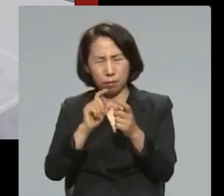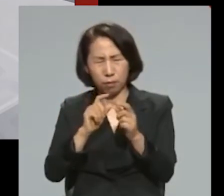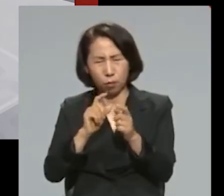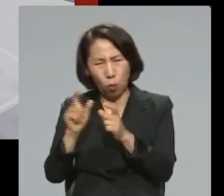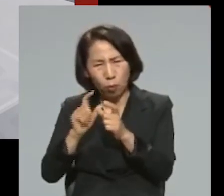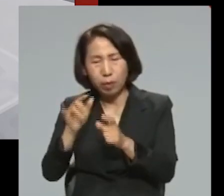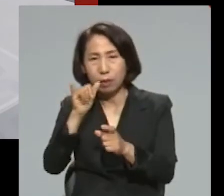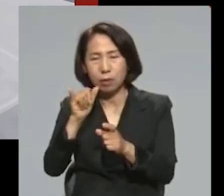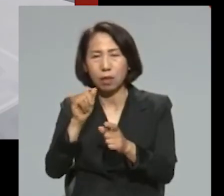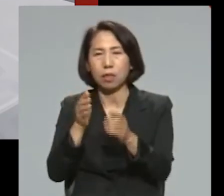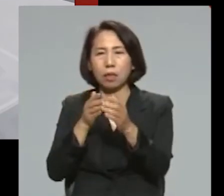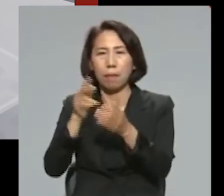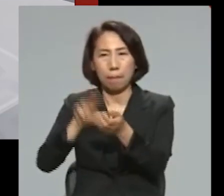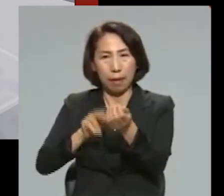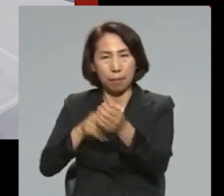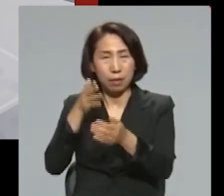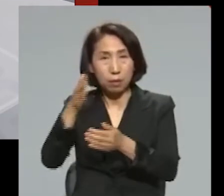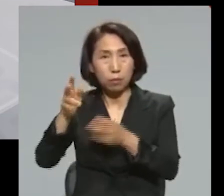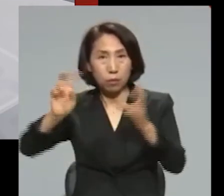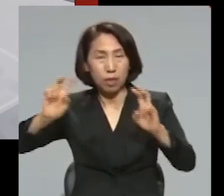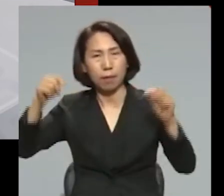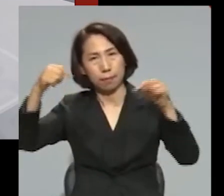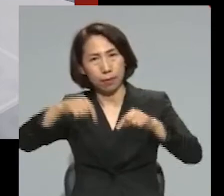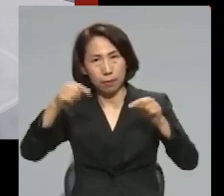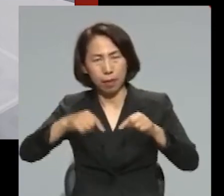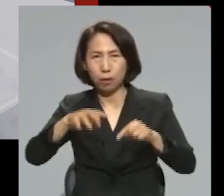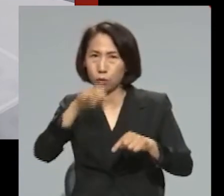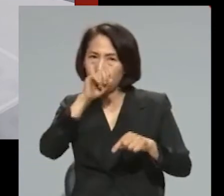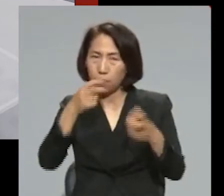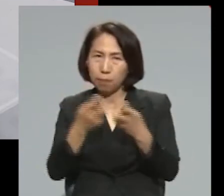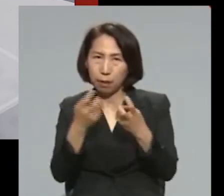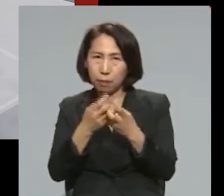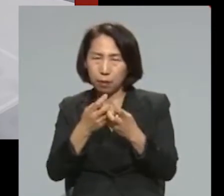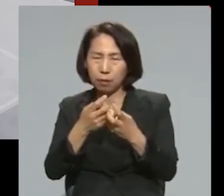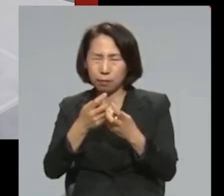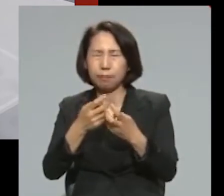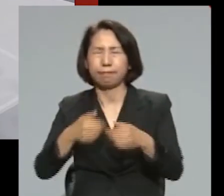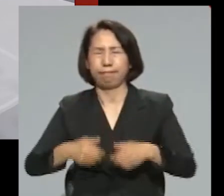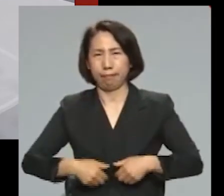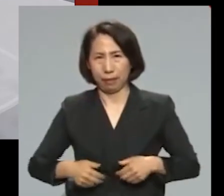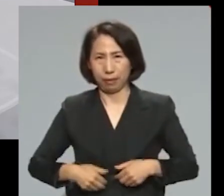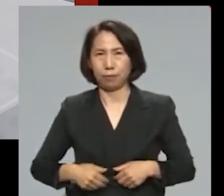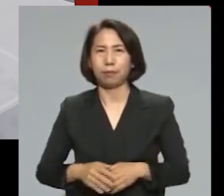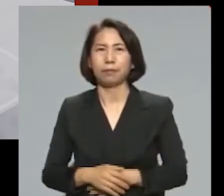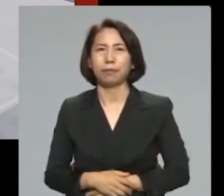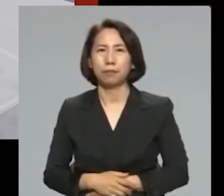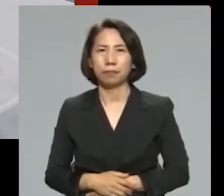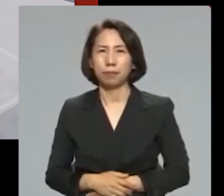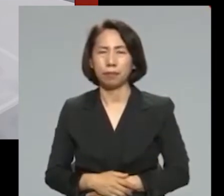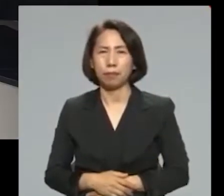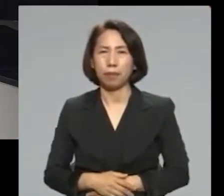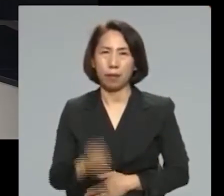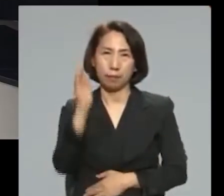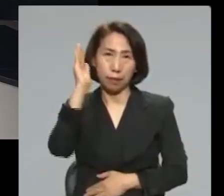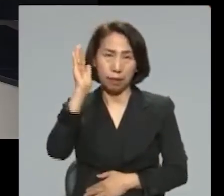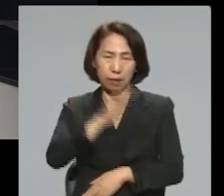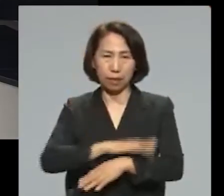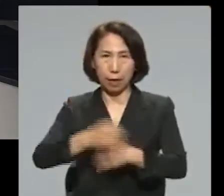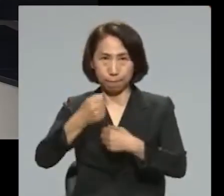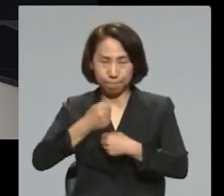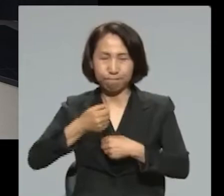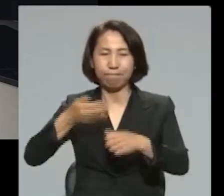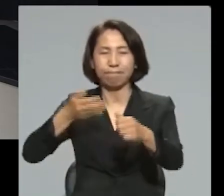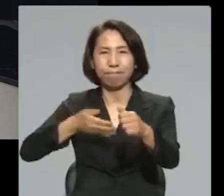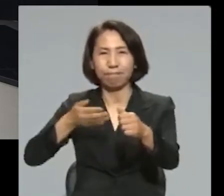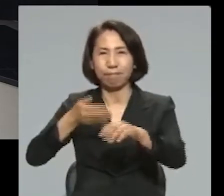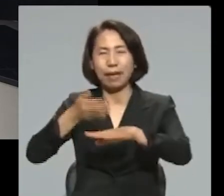기업과 협의해서 가장 효과적인 방법을 강구해야 할 것입니다. 네, 빠른 시간을 잘 지켜주셔서